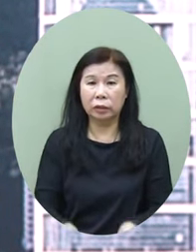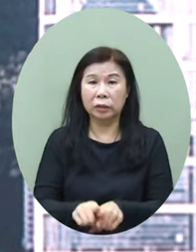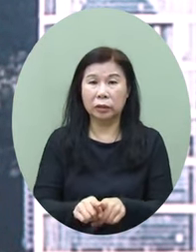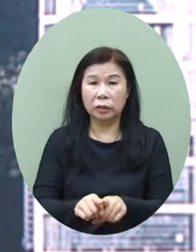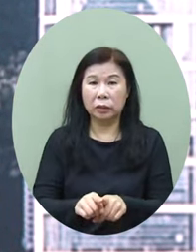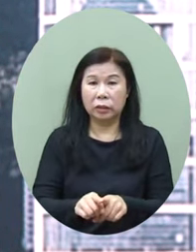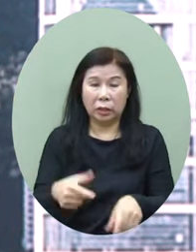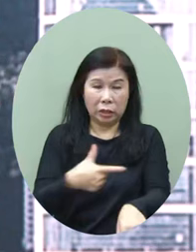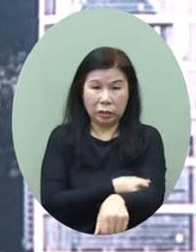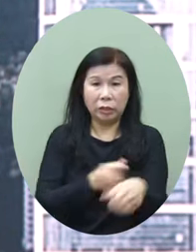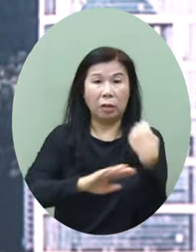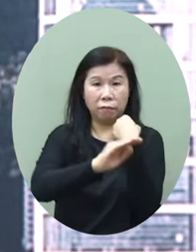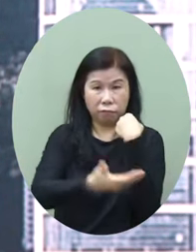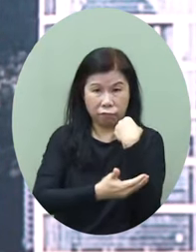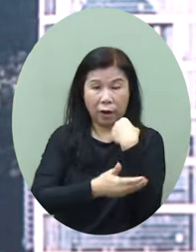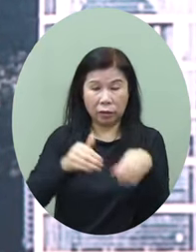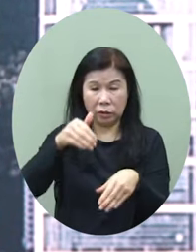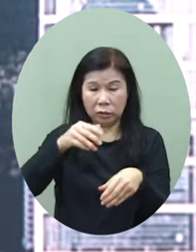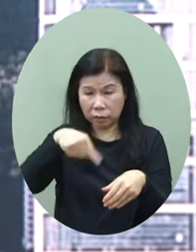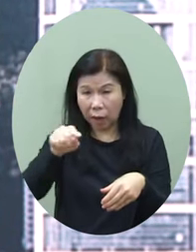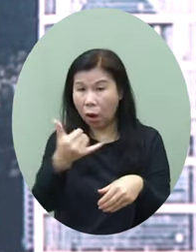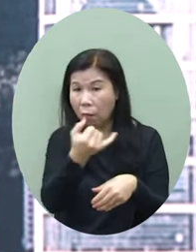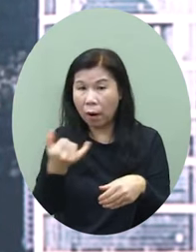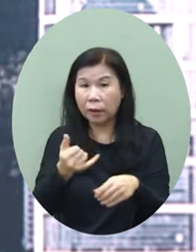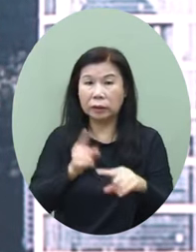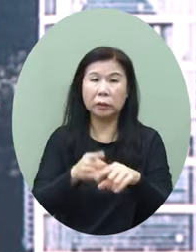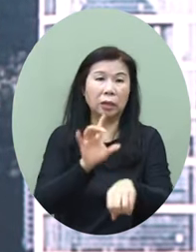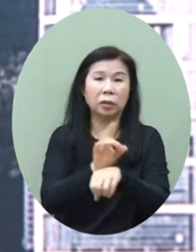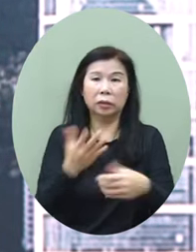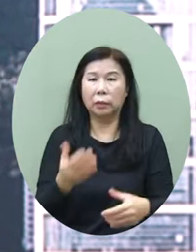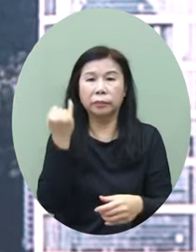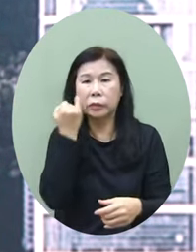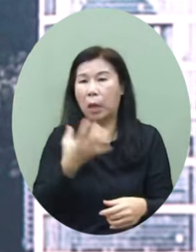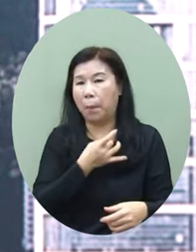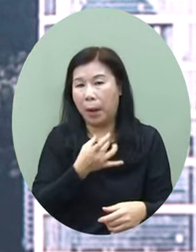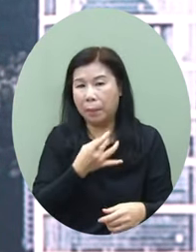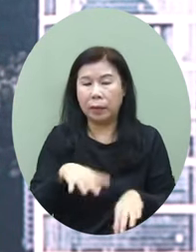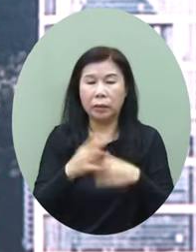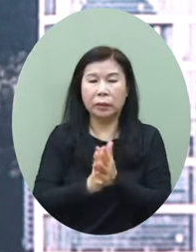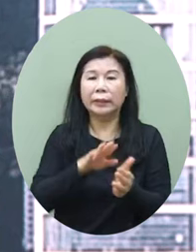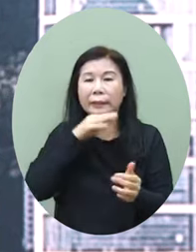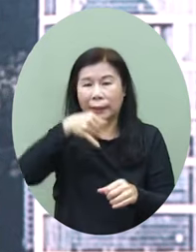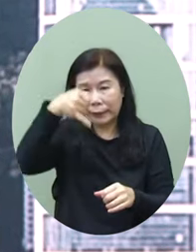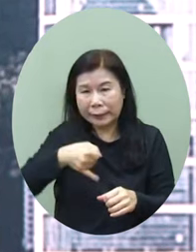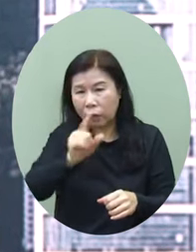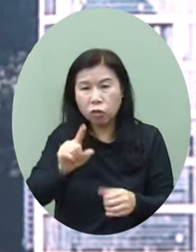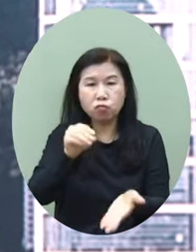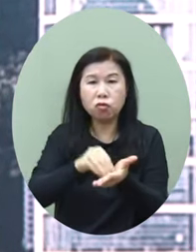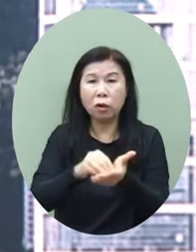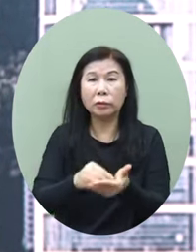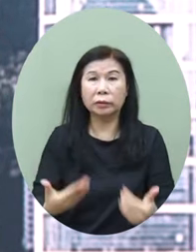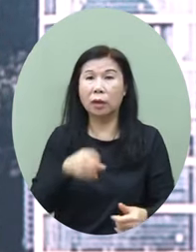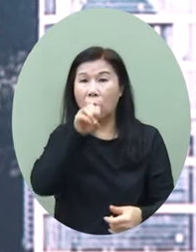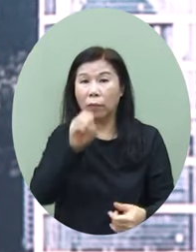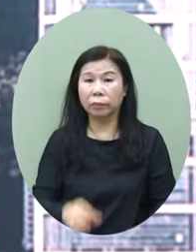疫苗使用的法律框架但是現在然之上早我們再看看接下來的發展是怎樣的總之可以跟大家